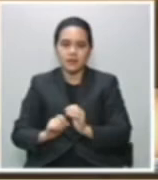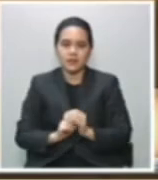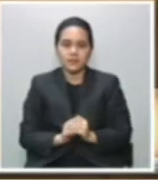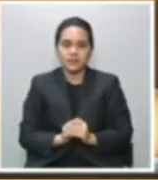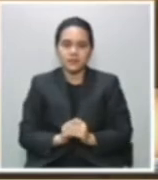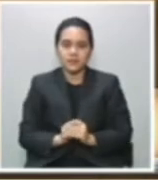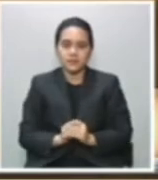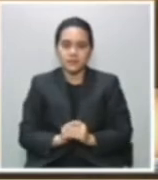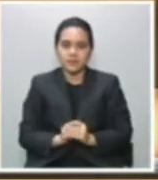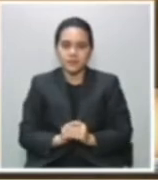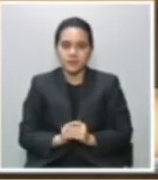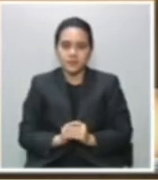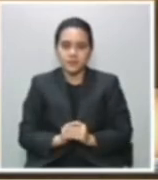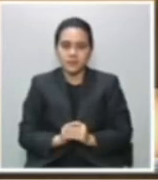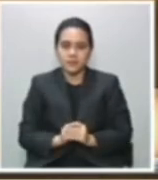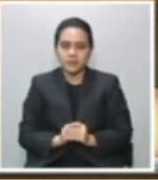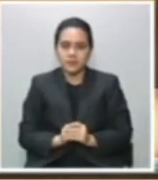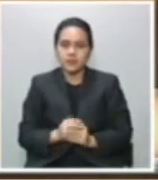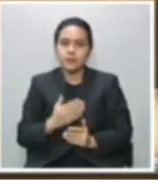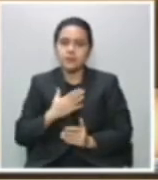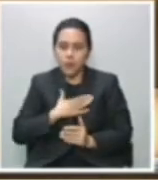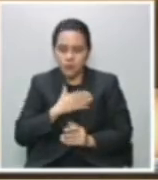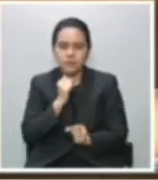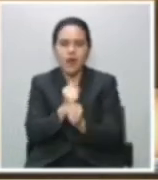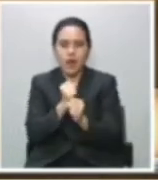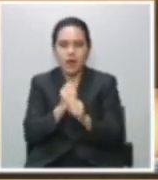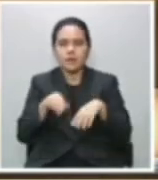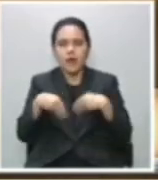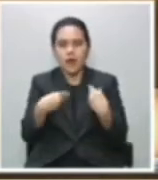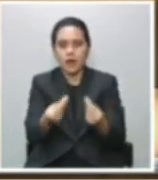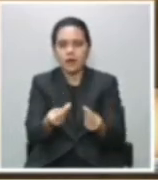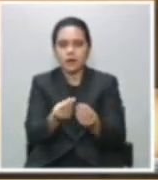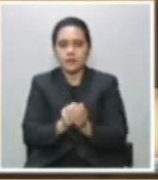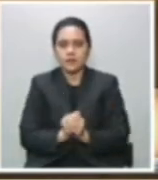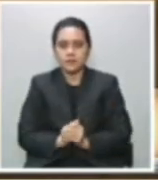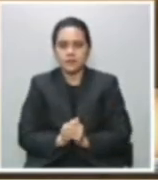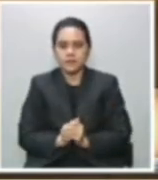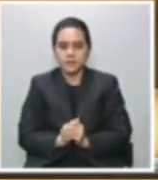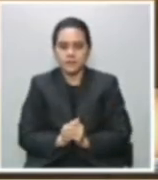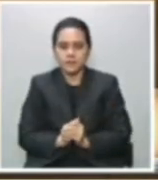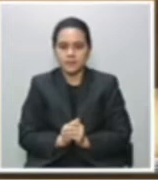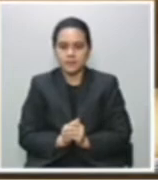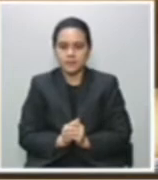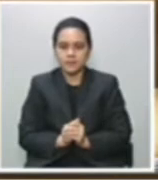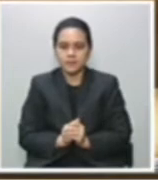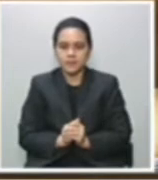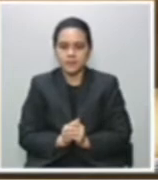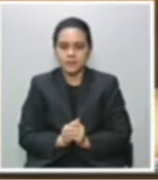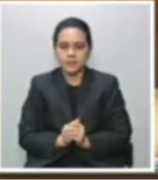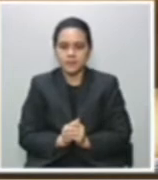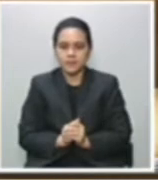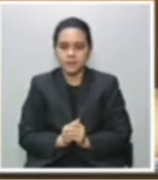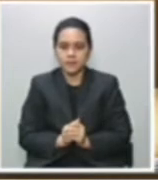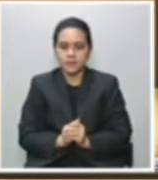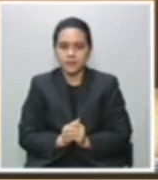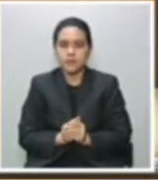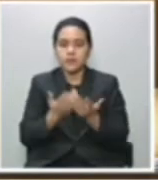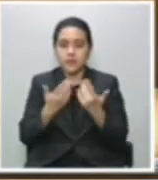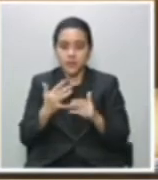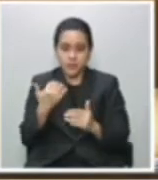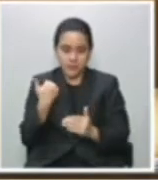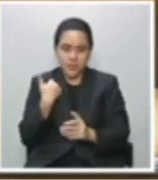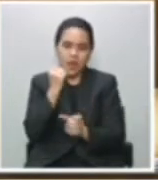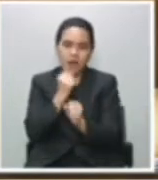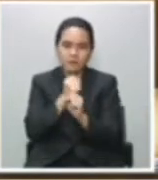ได้ดูนะครับผมก็จะไปดำเนินการให้นะครับสำหรับการดำเนินการดังกล่